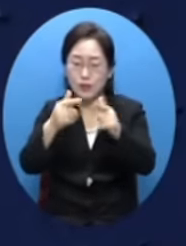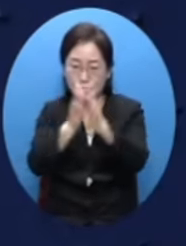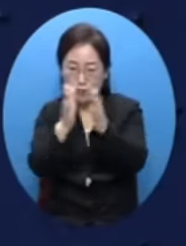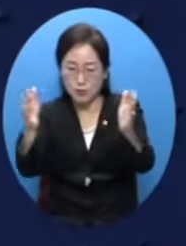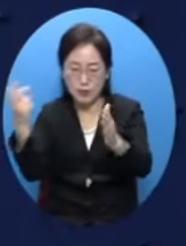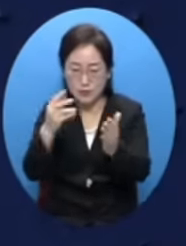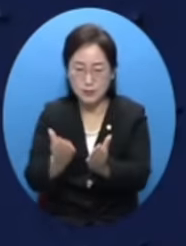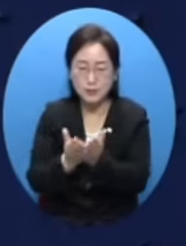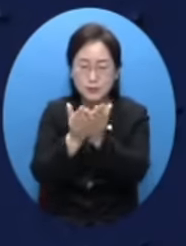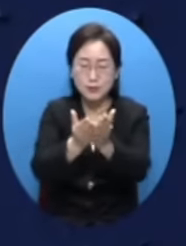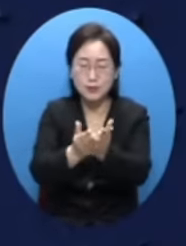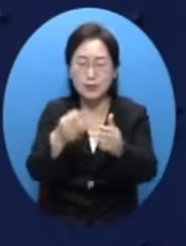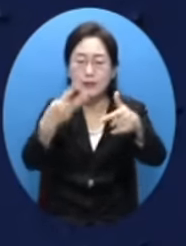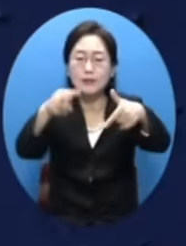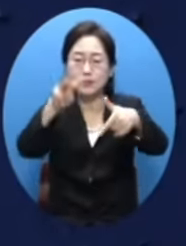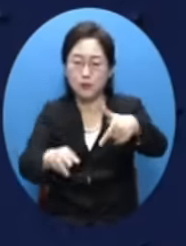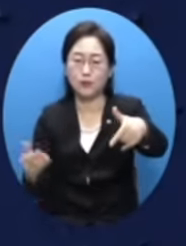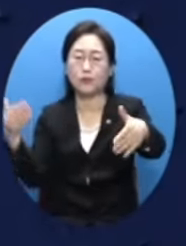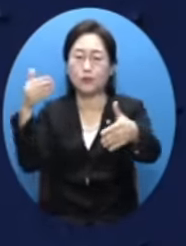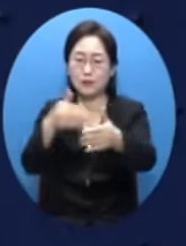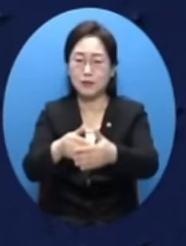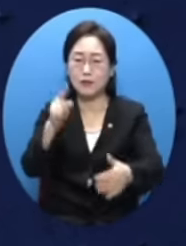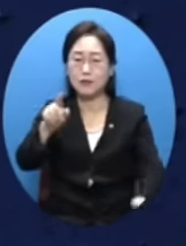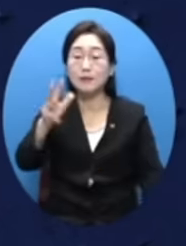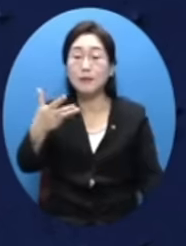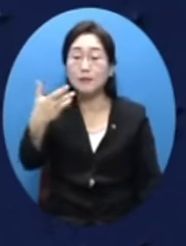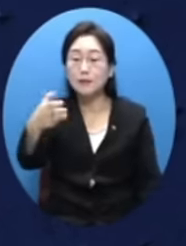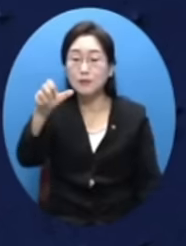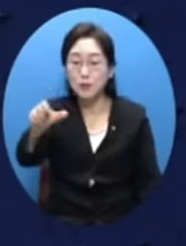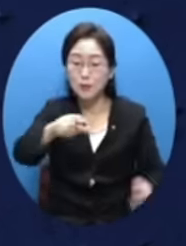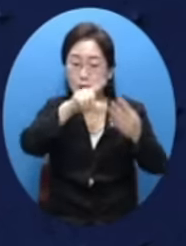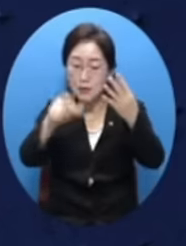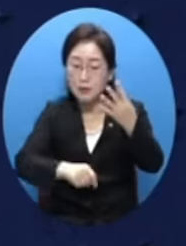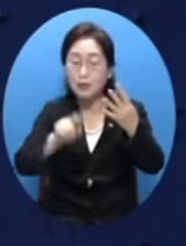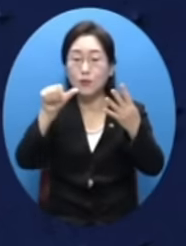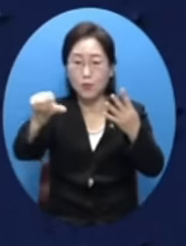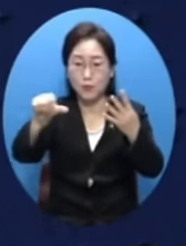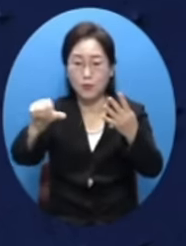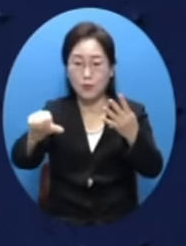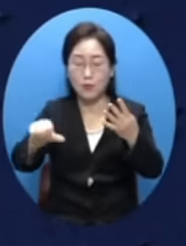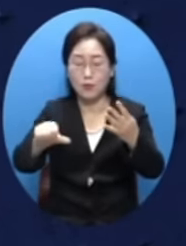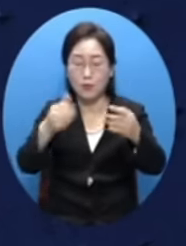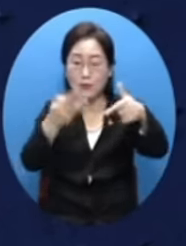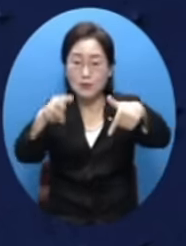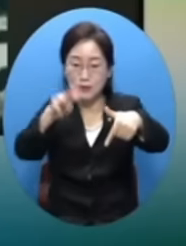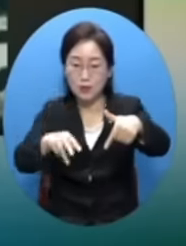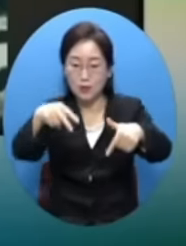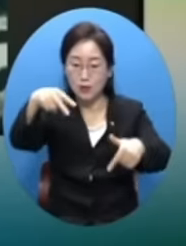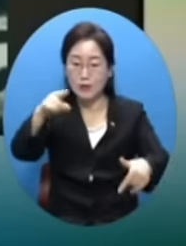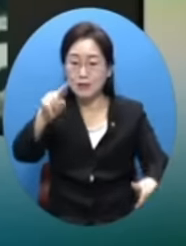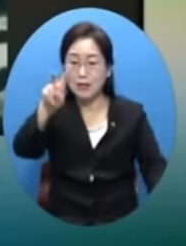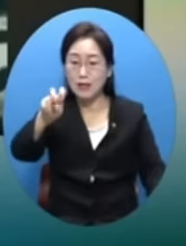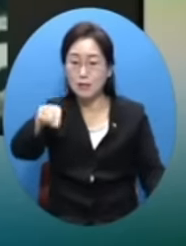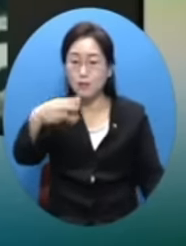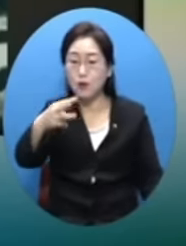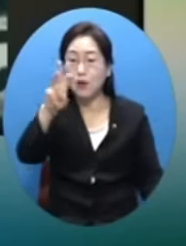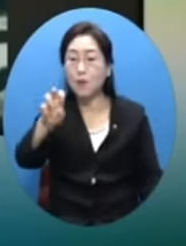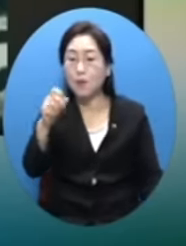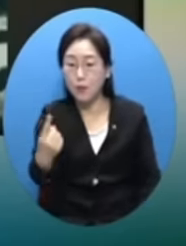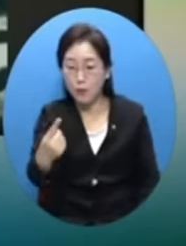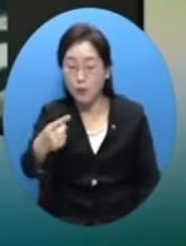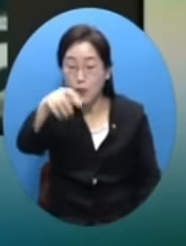갔고요. 드디어 1885년 4월 5일 인천 제물포항에 첫 발을 디딘 두